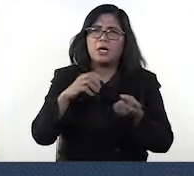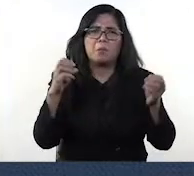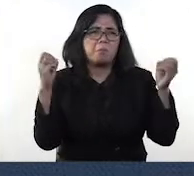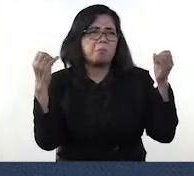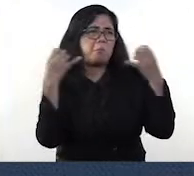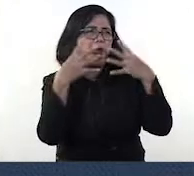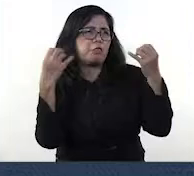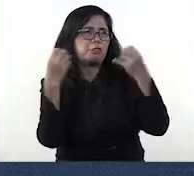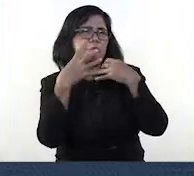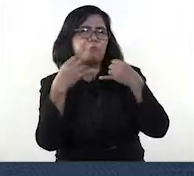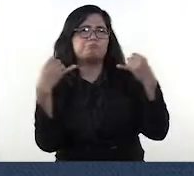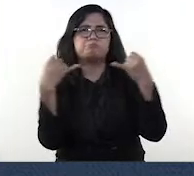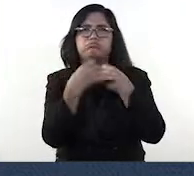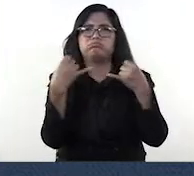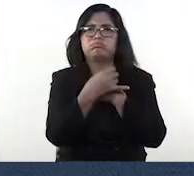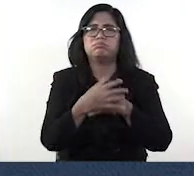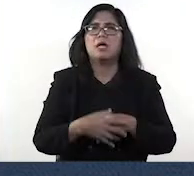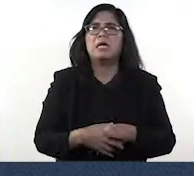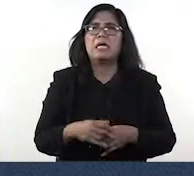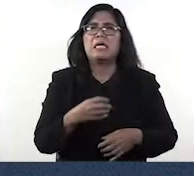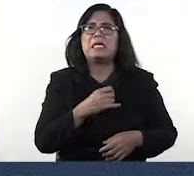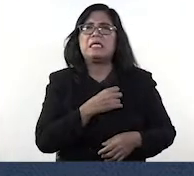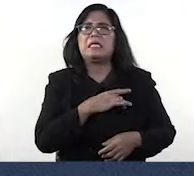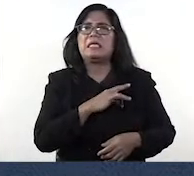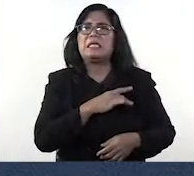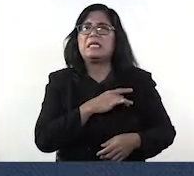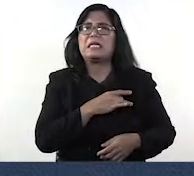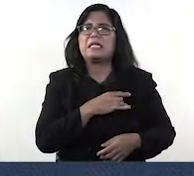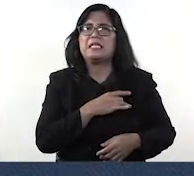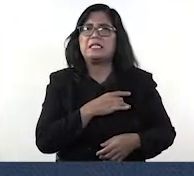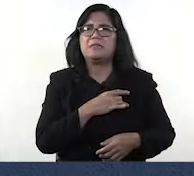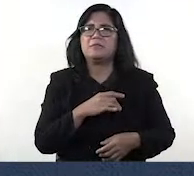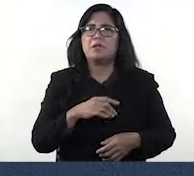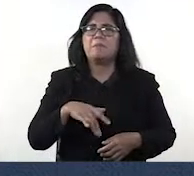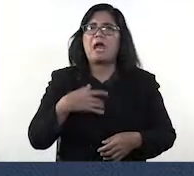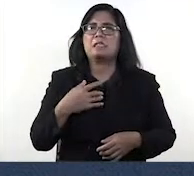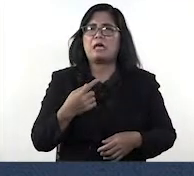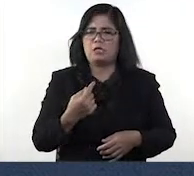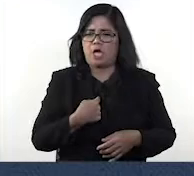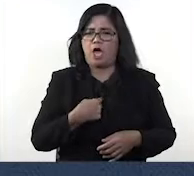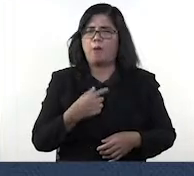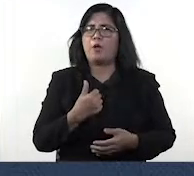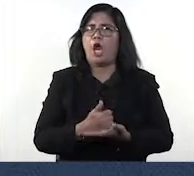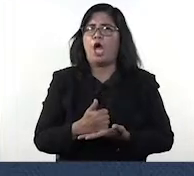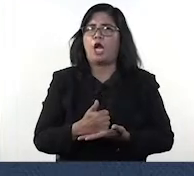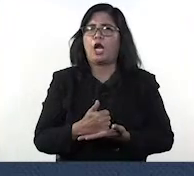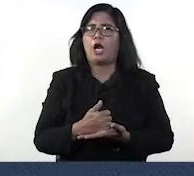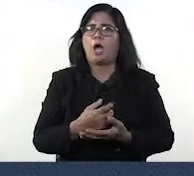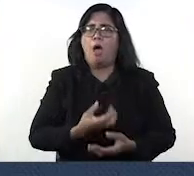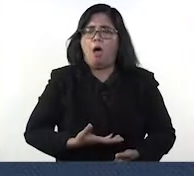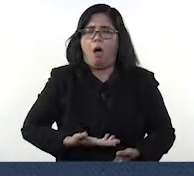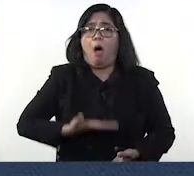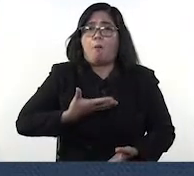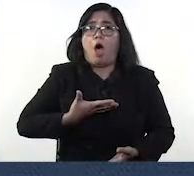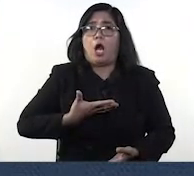beragama ujungnya perselisihan iri hati malah diri yang paling bener amarah ujungnya tersinggung kecewa